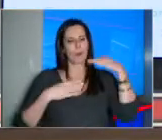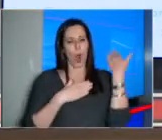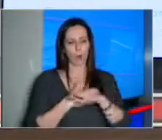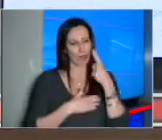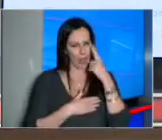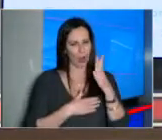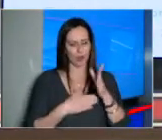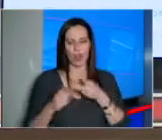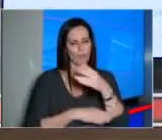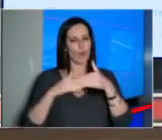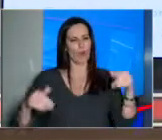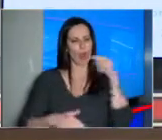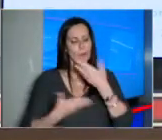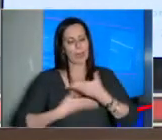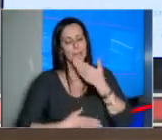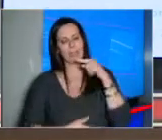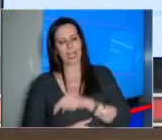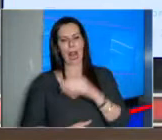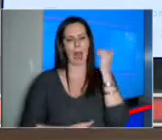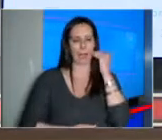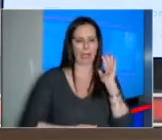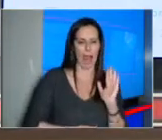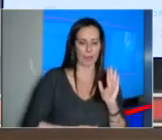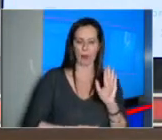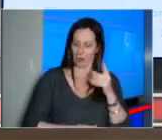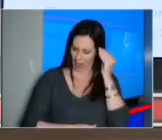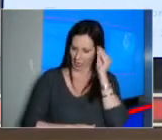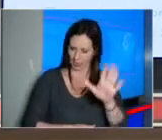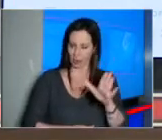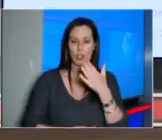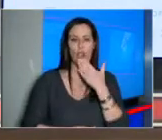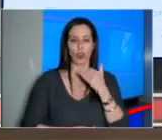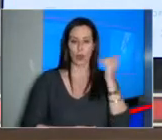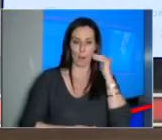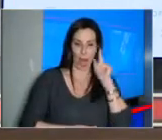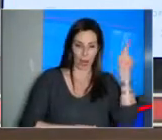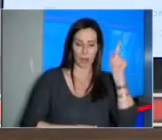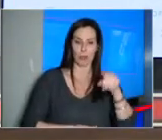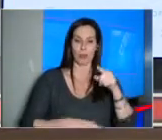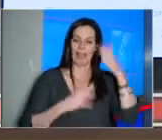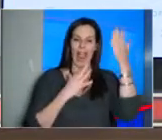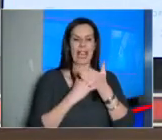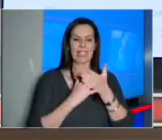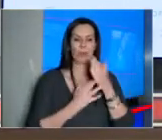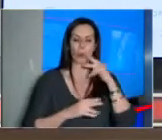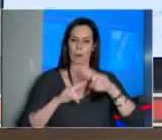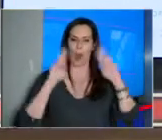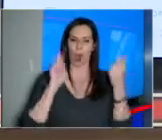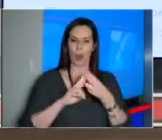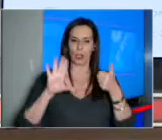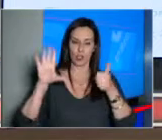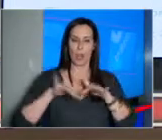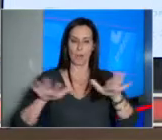נראה שנחצה קו אדום ביחסים בין ישראל ליהדות ארצות הברית. להזכירכם, יהדות ארצות הברית מהווה כיום כמחצית מהיהודים בעולם,